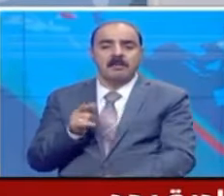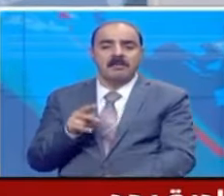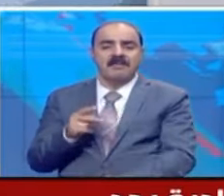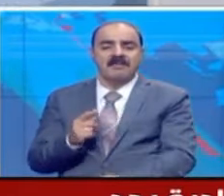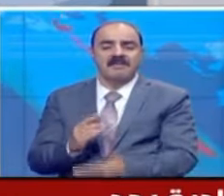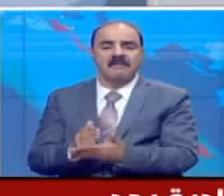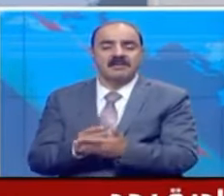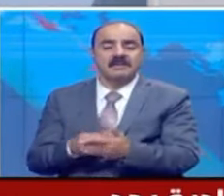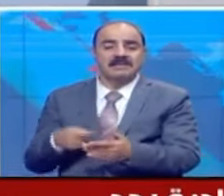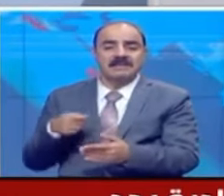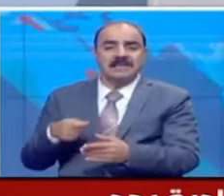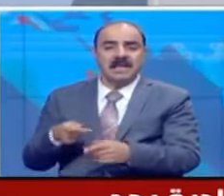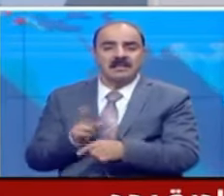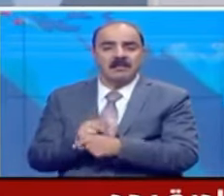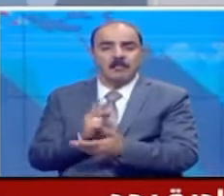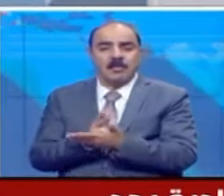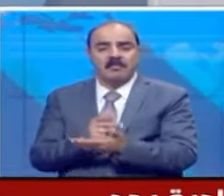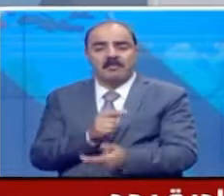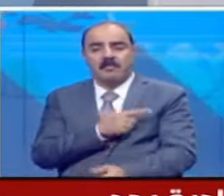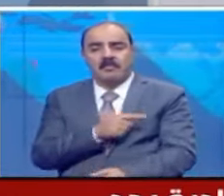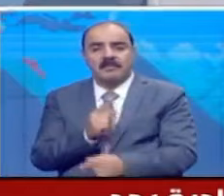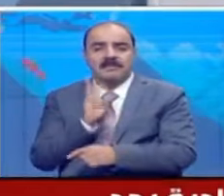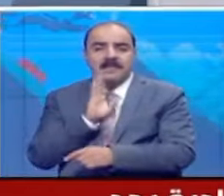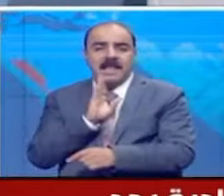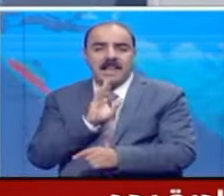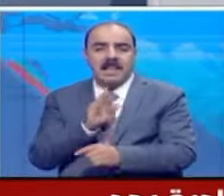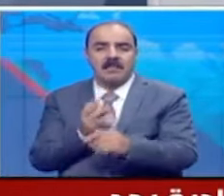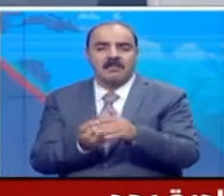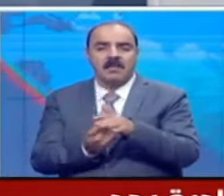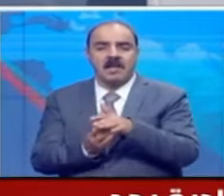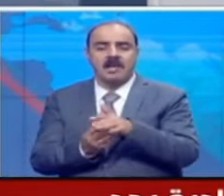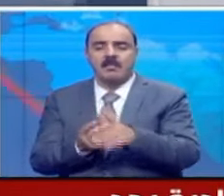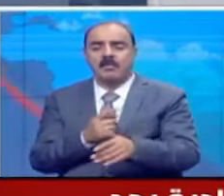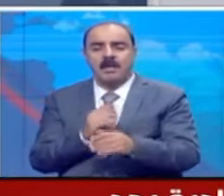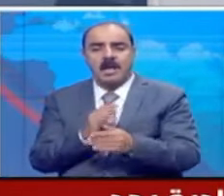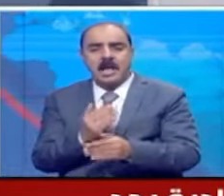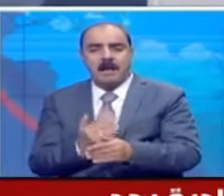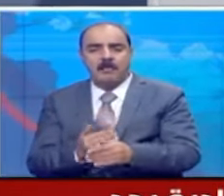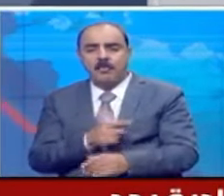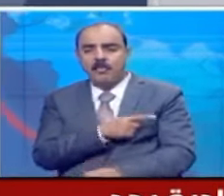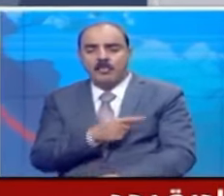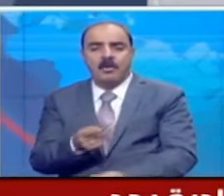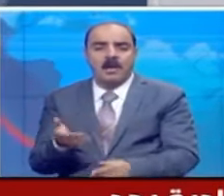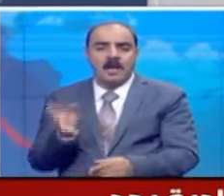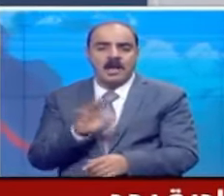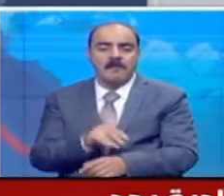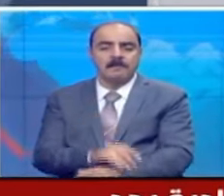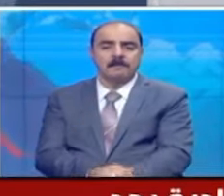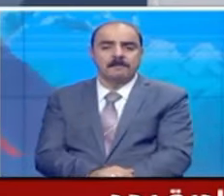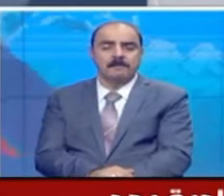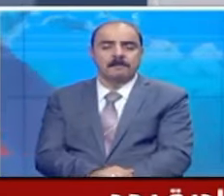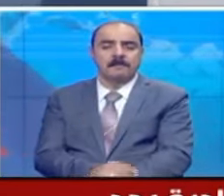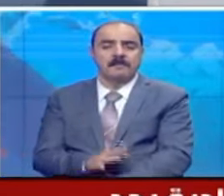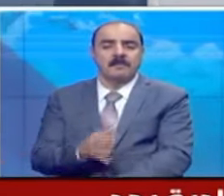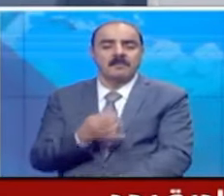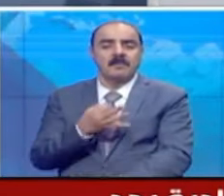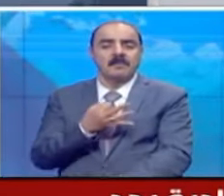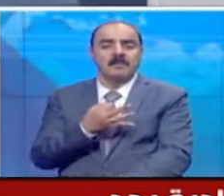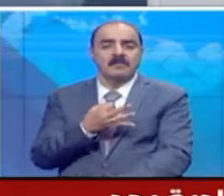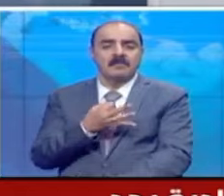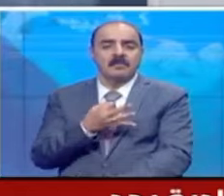8.1 مليار جنيه لإقرار زيادة إضافية في أجور المعلمين بالتعليم قبل الجامعي تتراوح